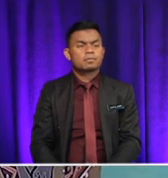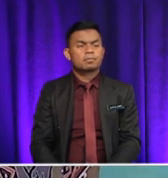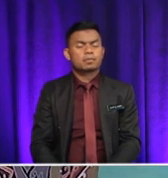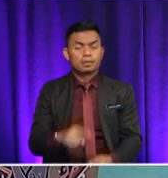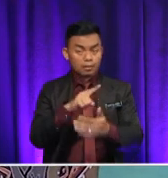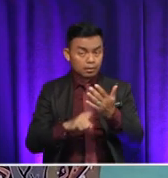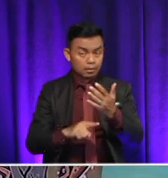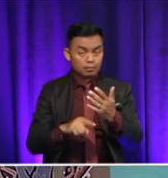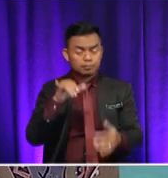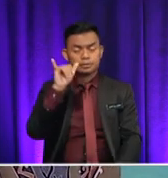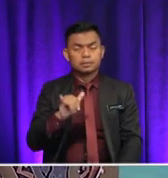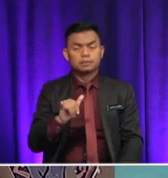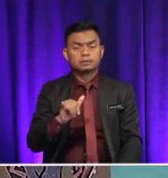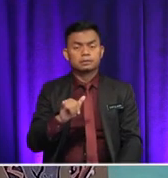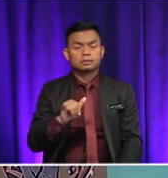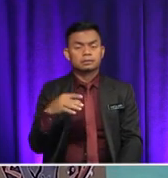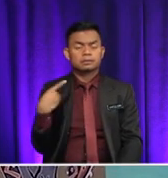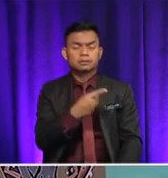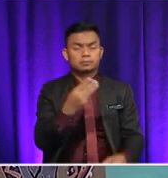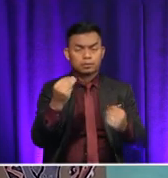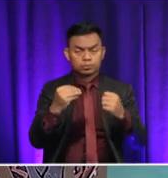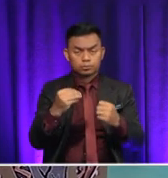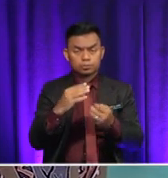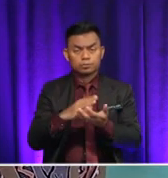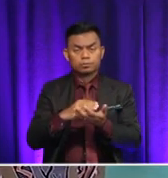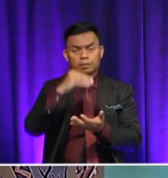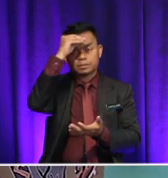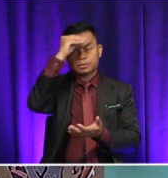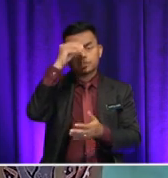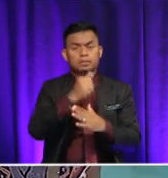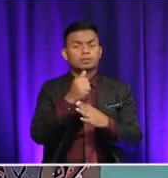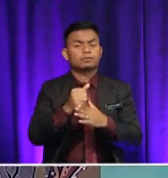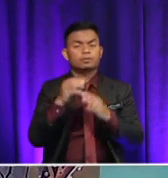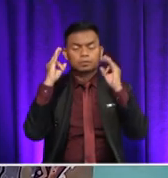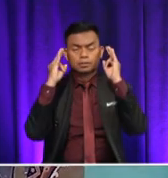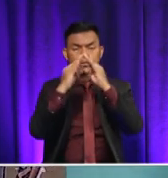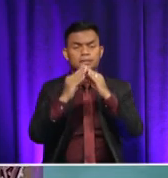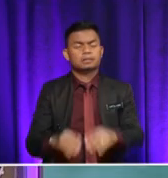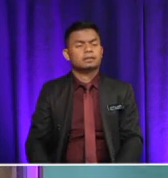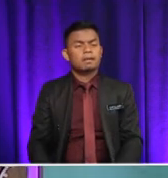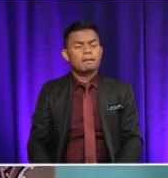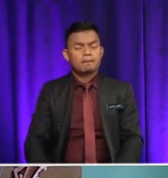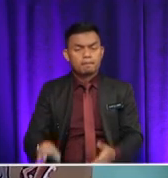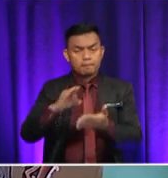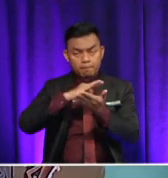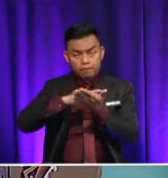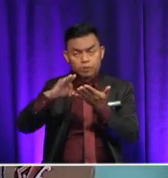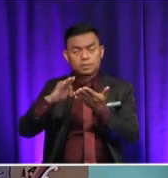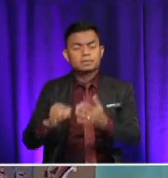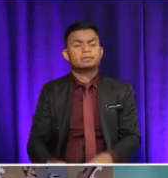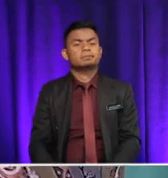di situ dia membekalikan air daripada Syarikat kalian aih Oke sampai ke mite